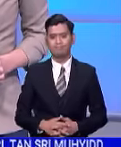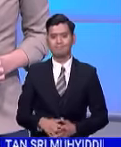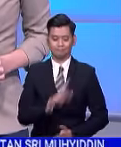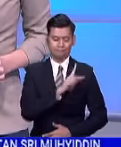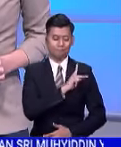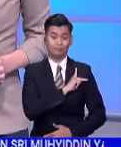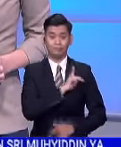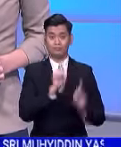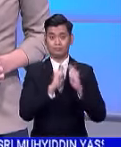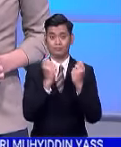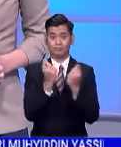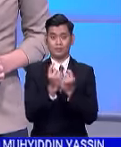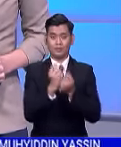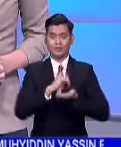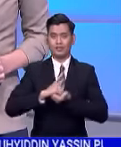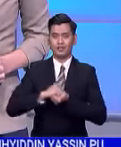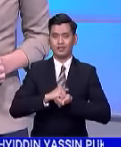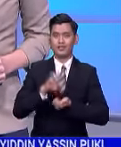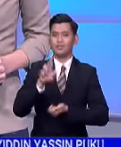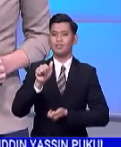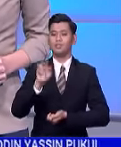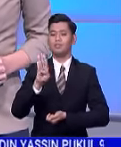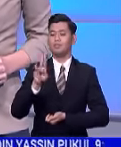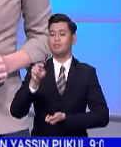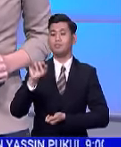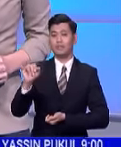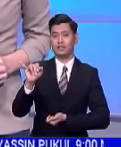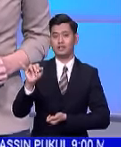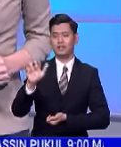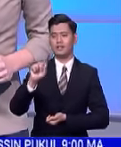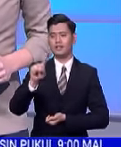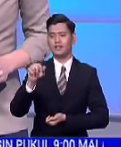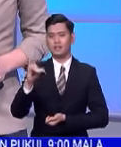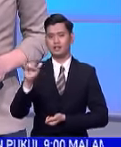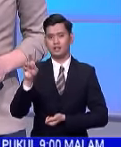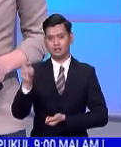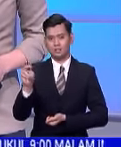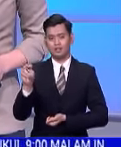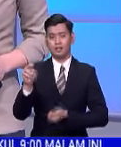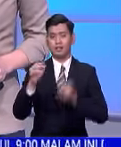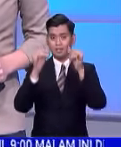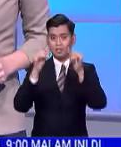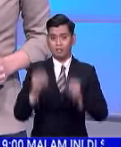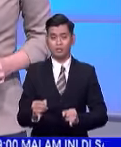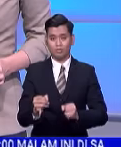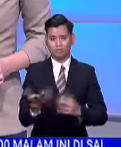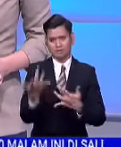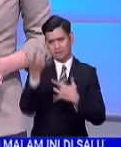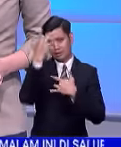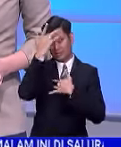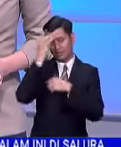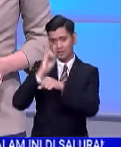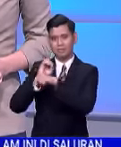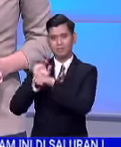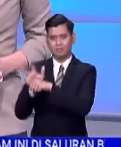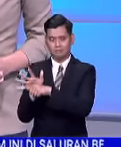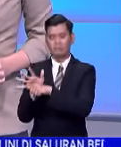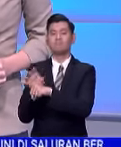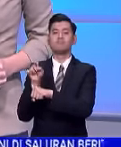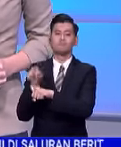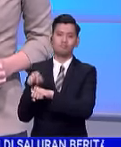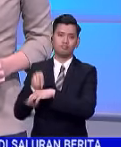Ketua Kumpulan Nasyid Rabani Azadan Abdul Aziz antara individu yang turut terkena jangkitan